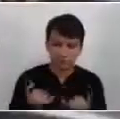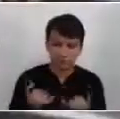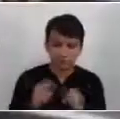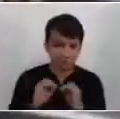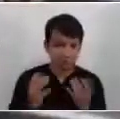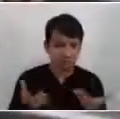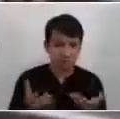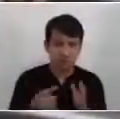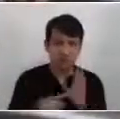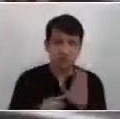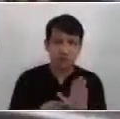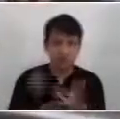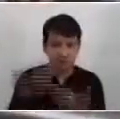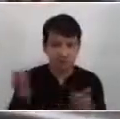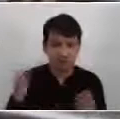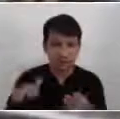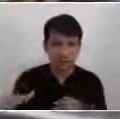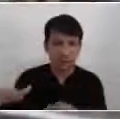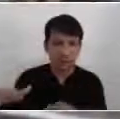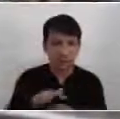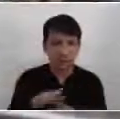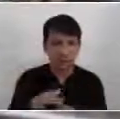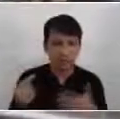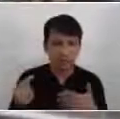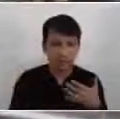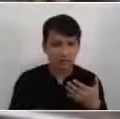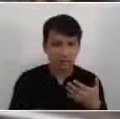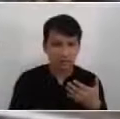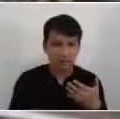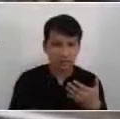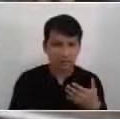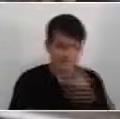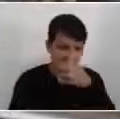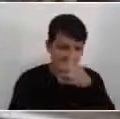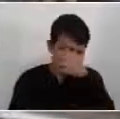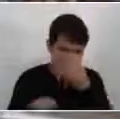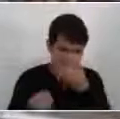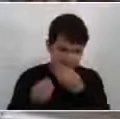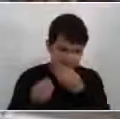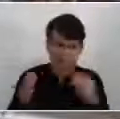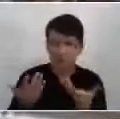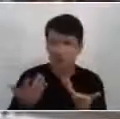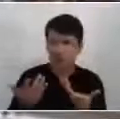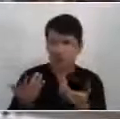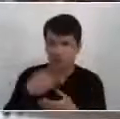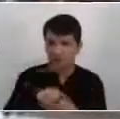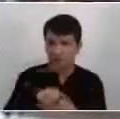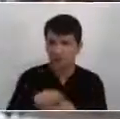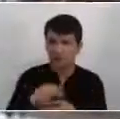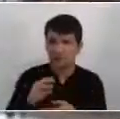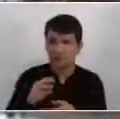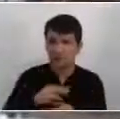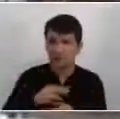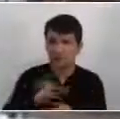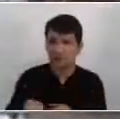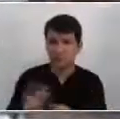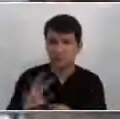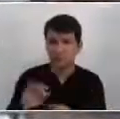kasalukuyan. Nagpadala na rin ang Amerika ng 2 eroplanong naglalaman ng COVID-19 supply sa India.